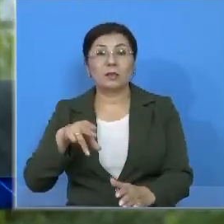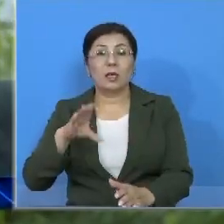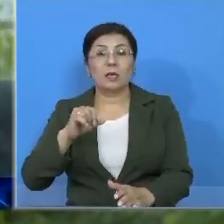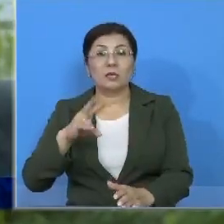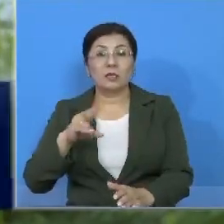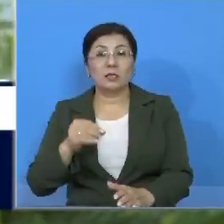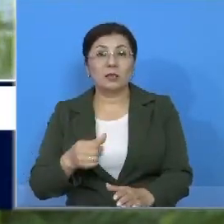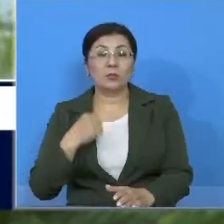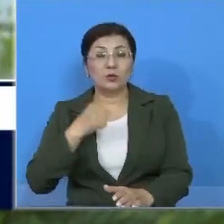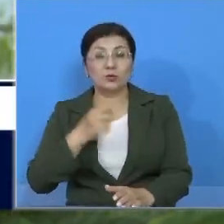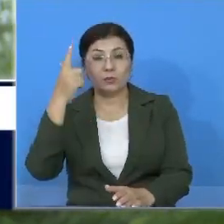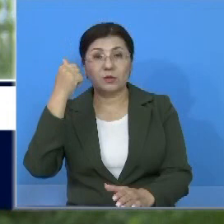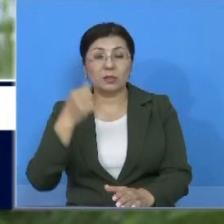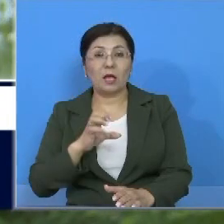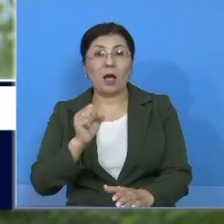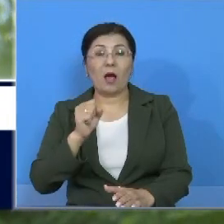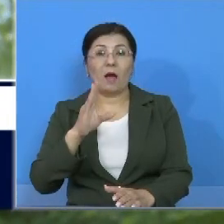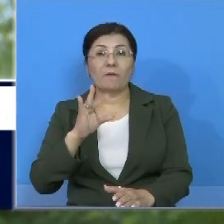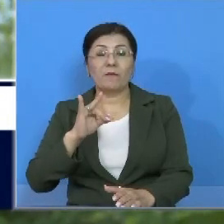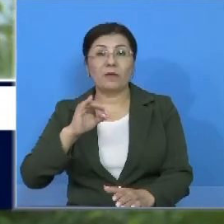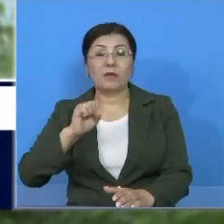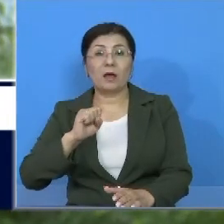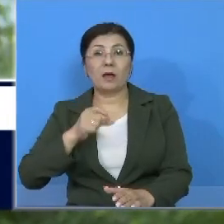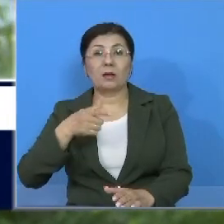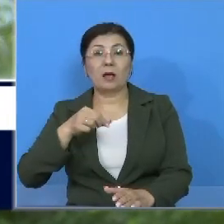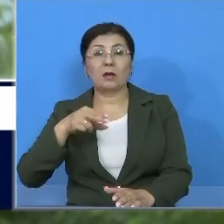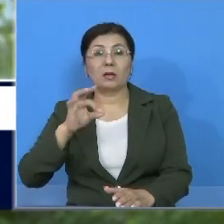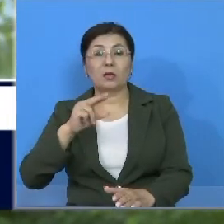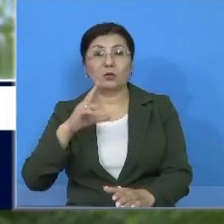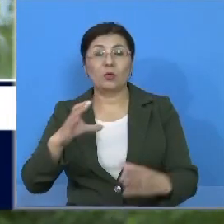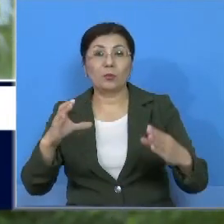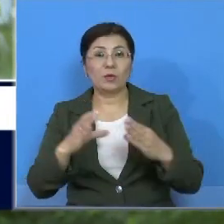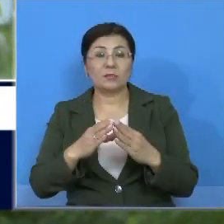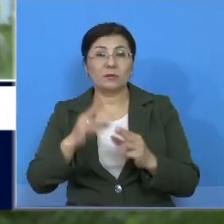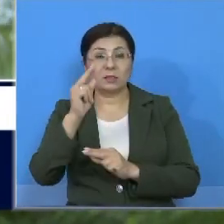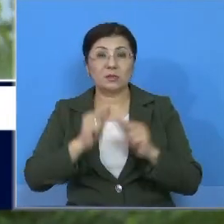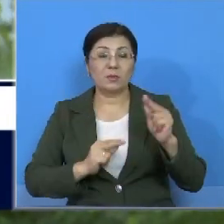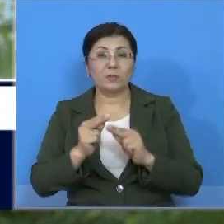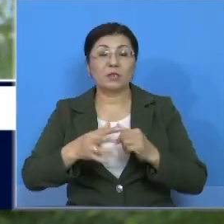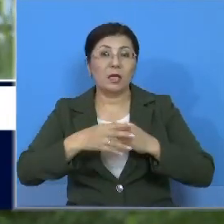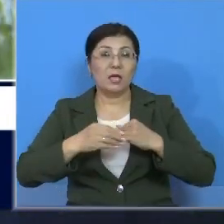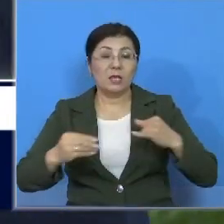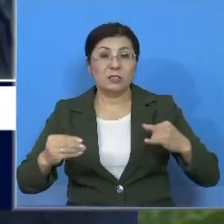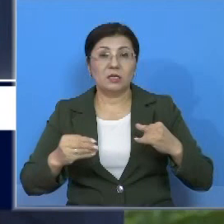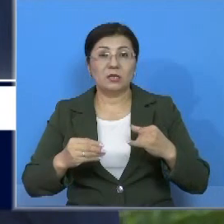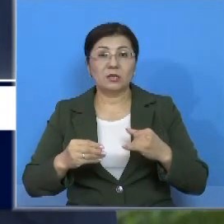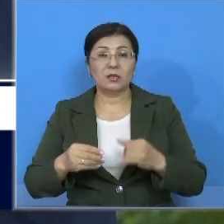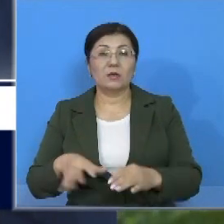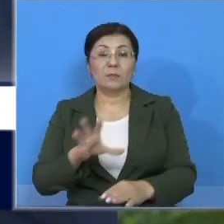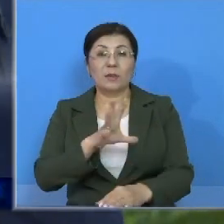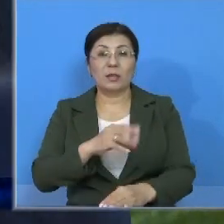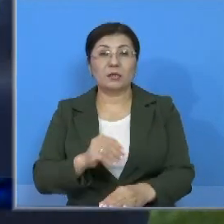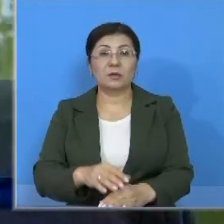осы Әуе қалашық тұрғын үй алаңы салынған кезде сол жердің рельефі бәрі үшін жаңа ғана